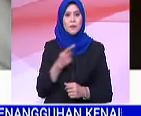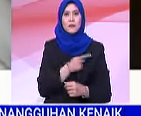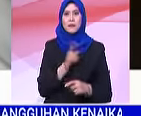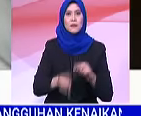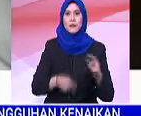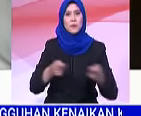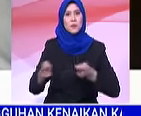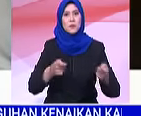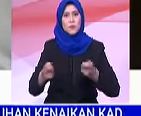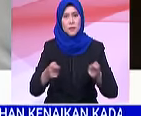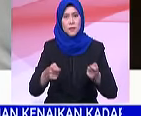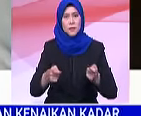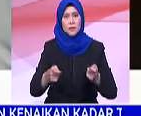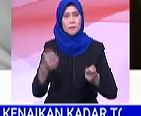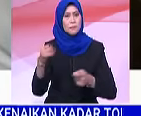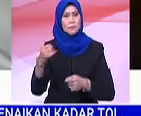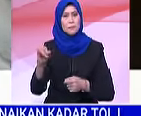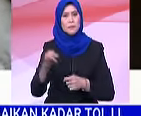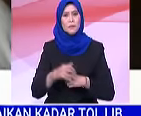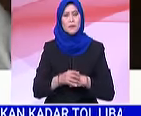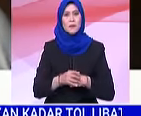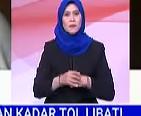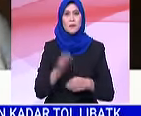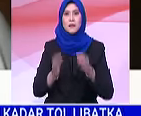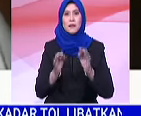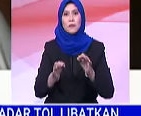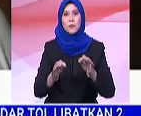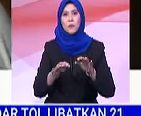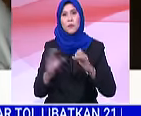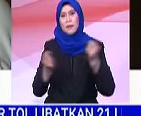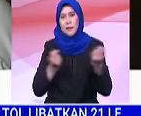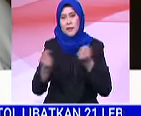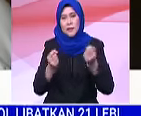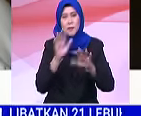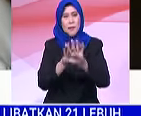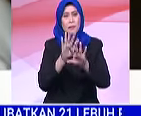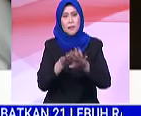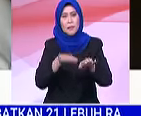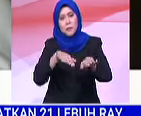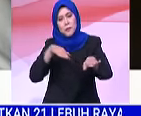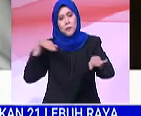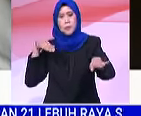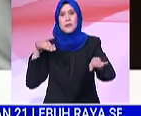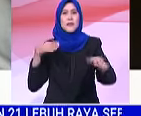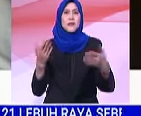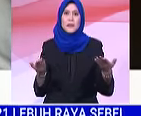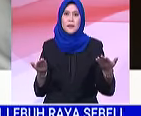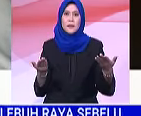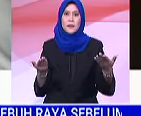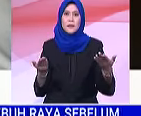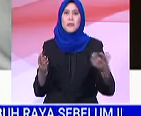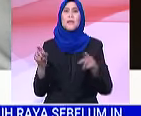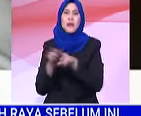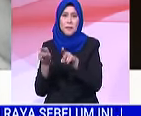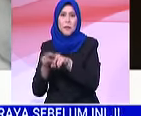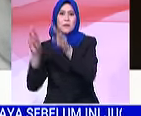kontrol. Kalau kita traffic flow, kereta masih begitu banyak, memanglah manusia pun